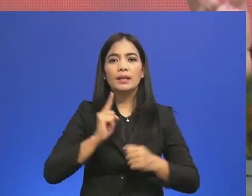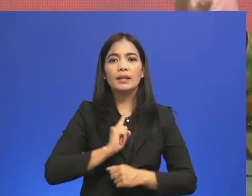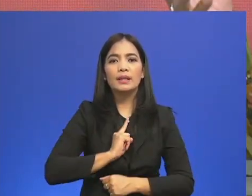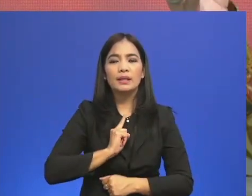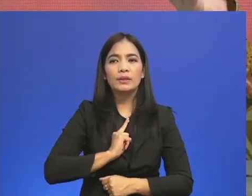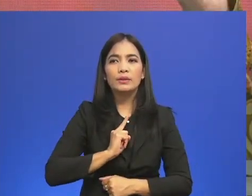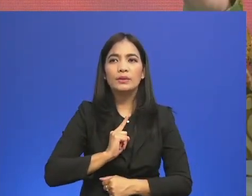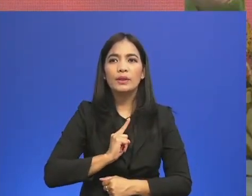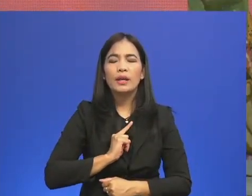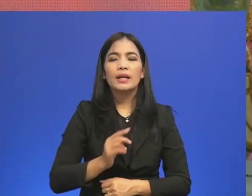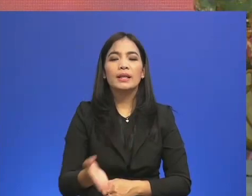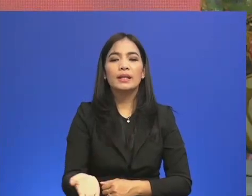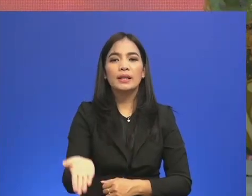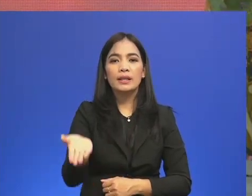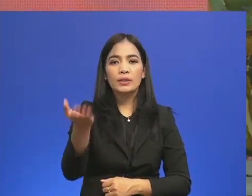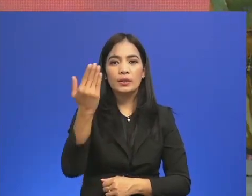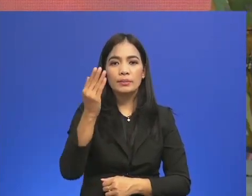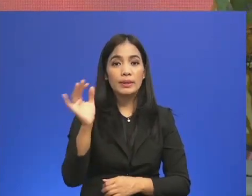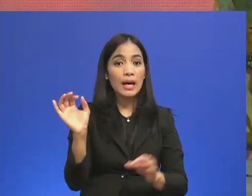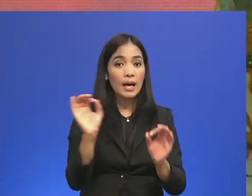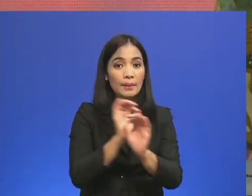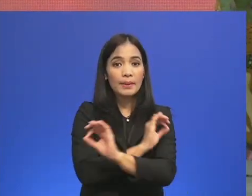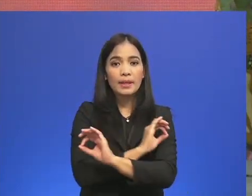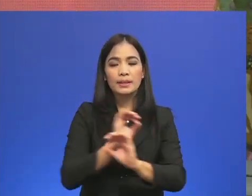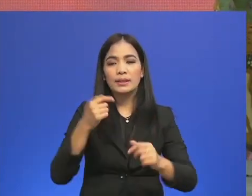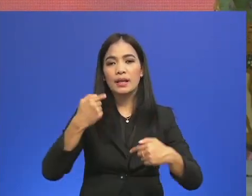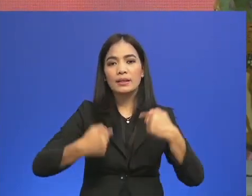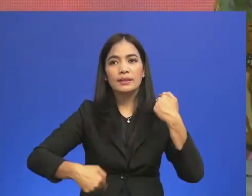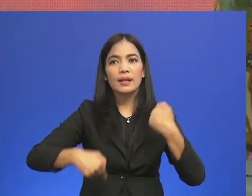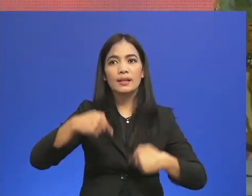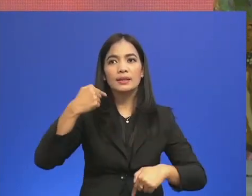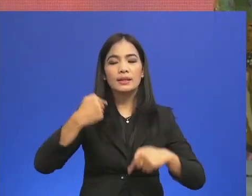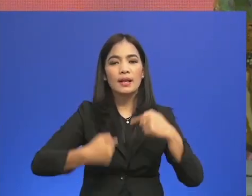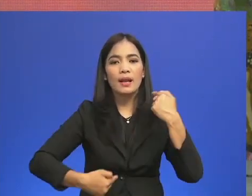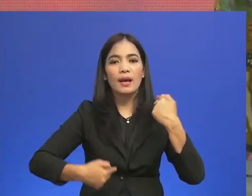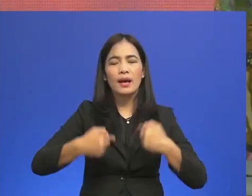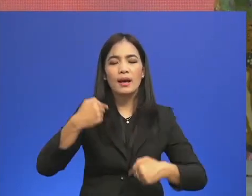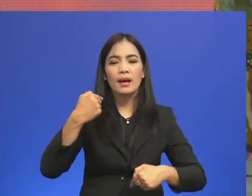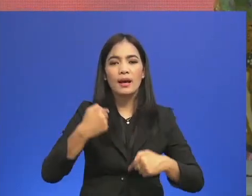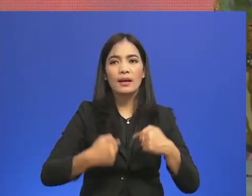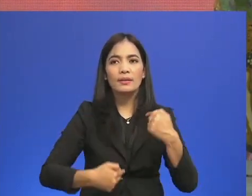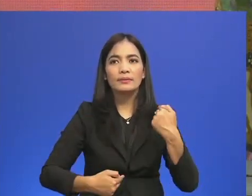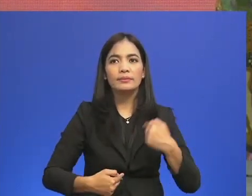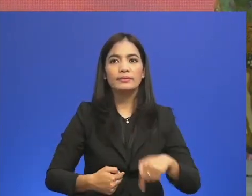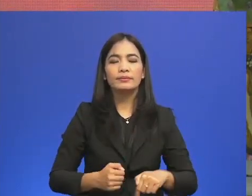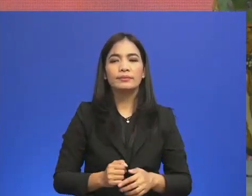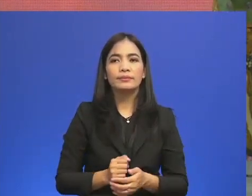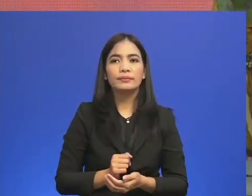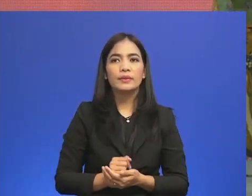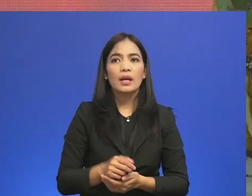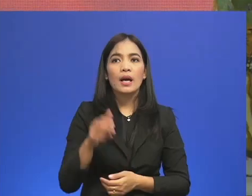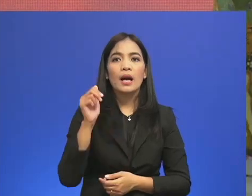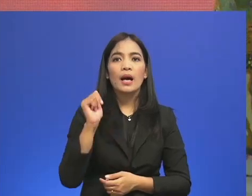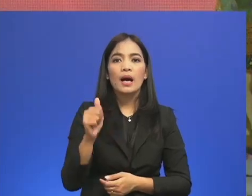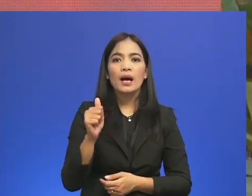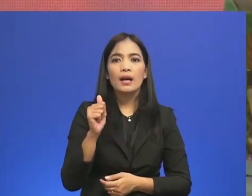Siapkan diriku hidup tak bercacat celah,